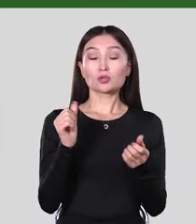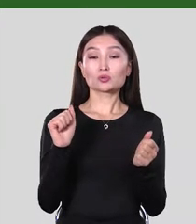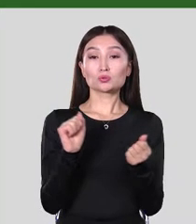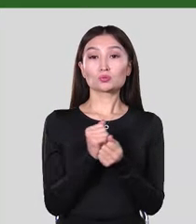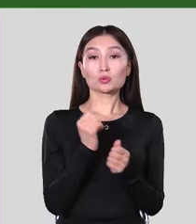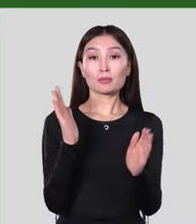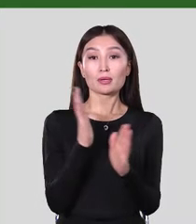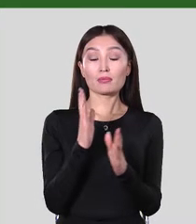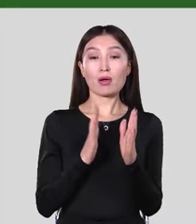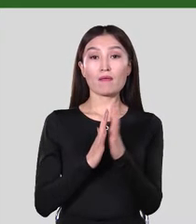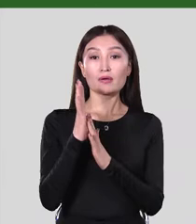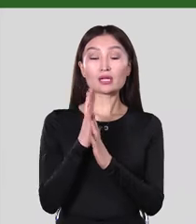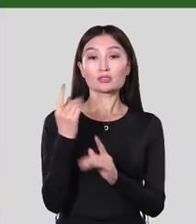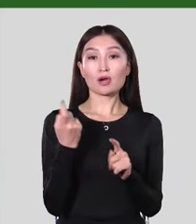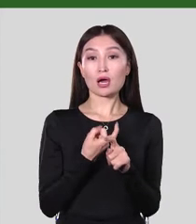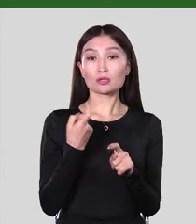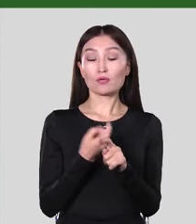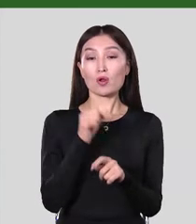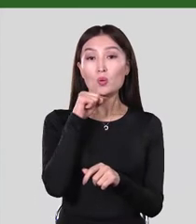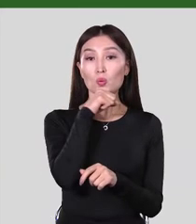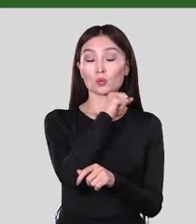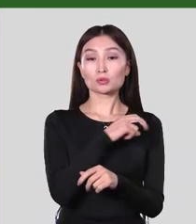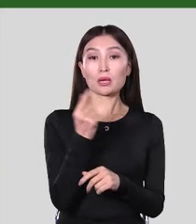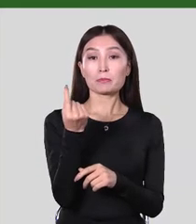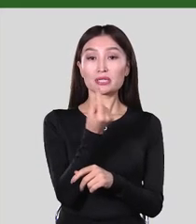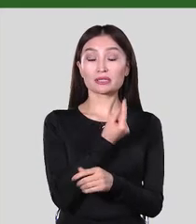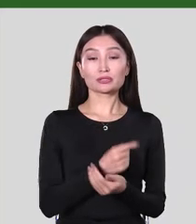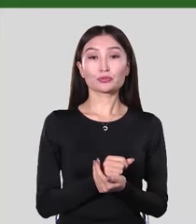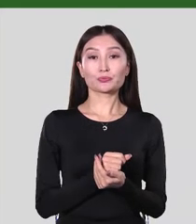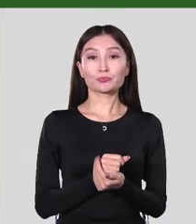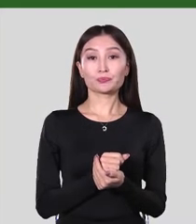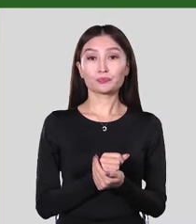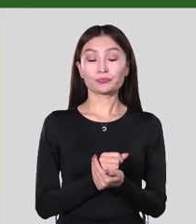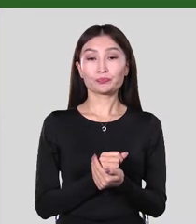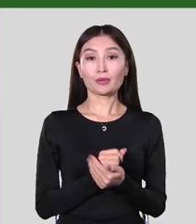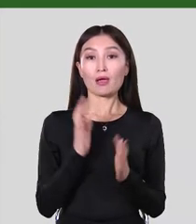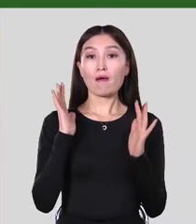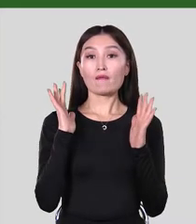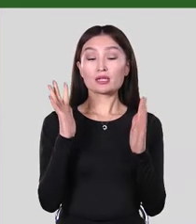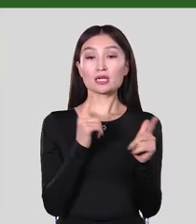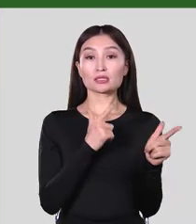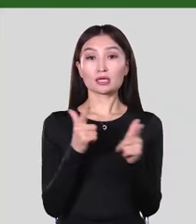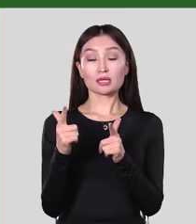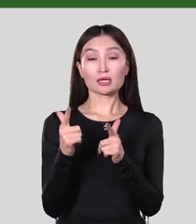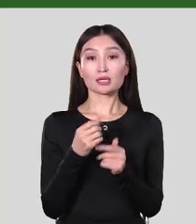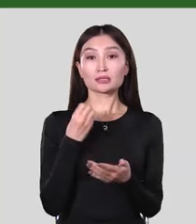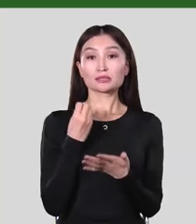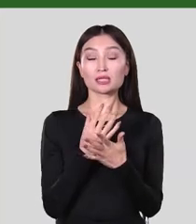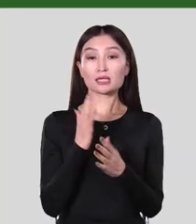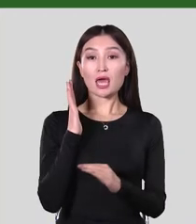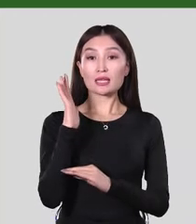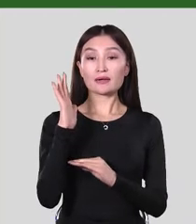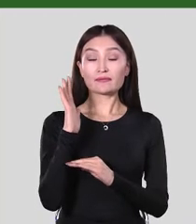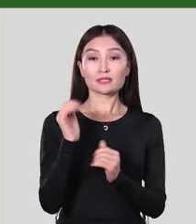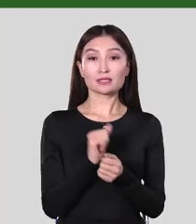климатом выращивают картофель, кукурузу, пшеницу. В лесах заготавливается ценная